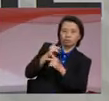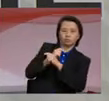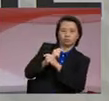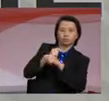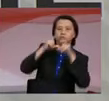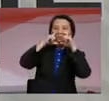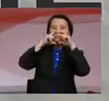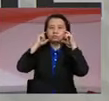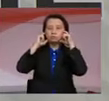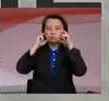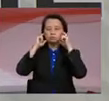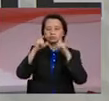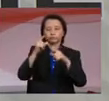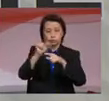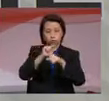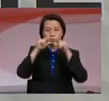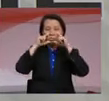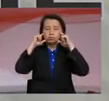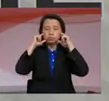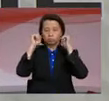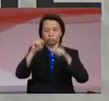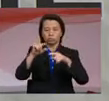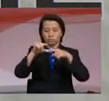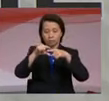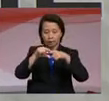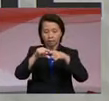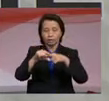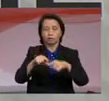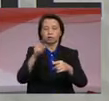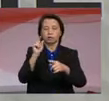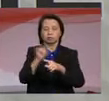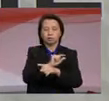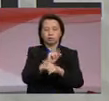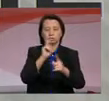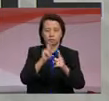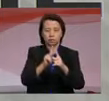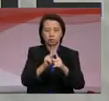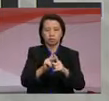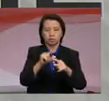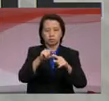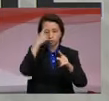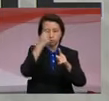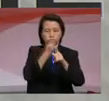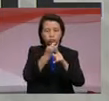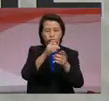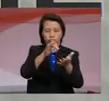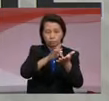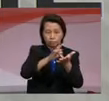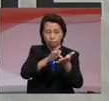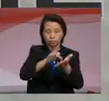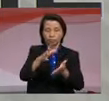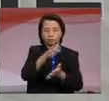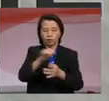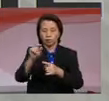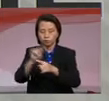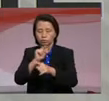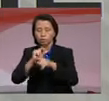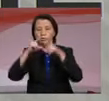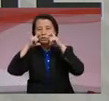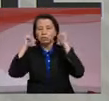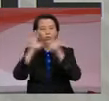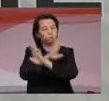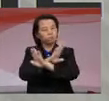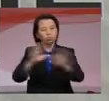lain. Penggunaan face mask boleh dibahagikan kepada penggunaan bagi tujuan perubatan dan penggunaan